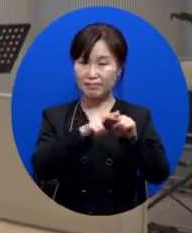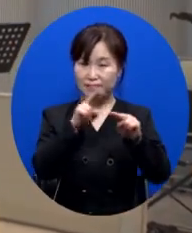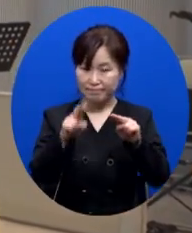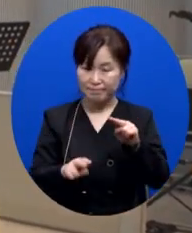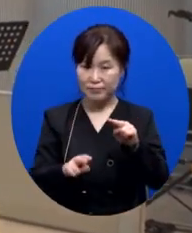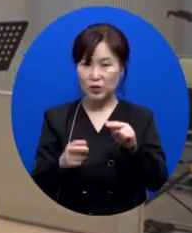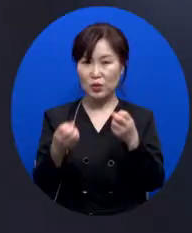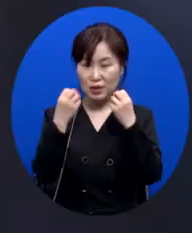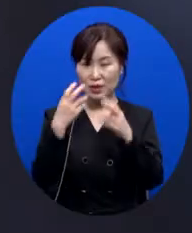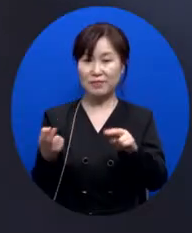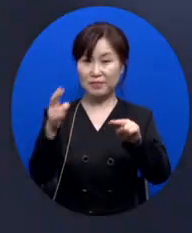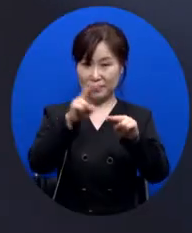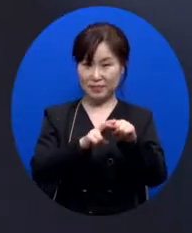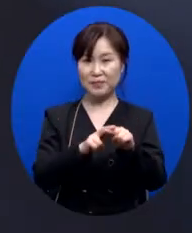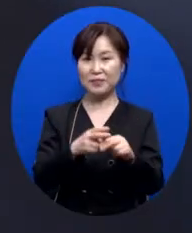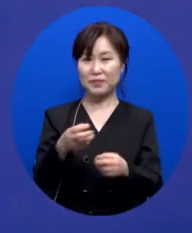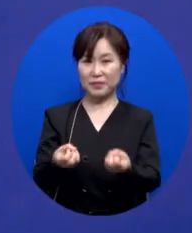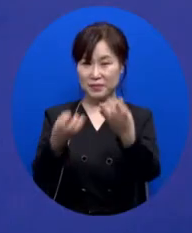진행했습니다